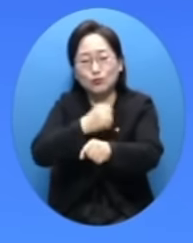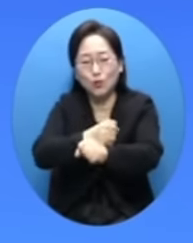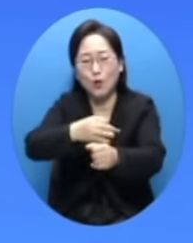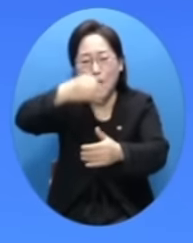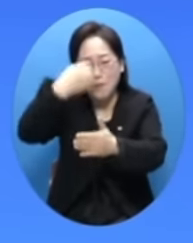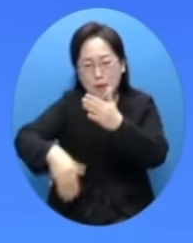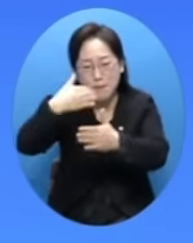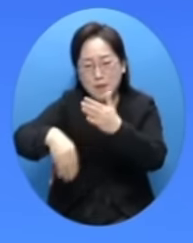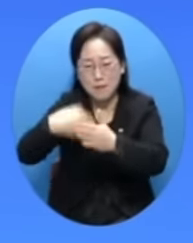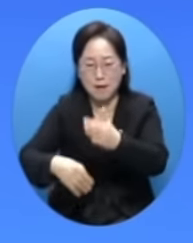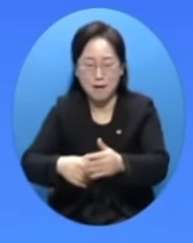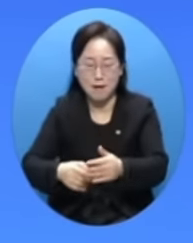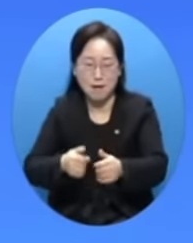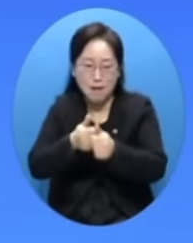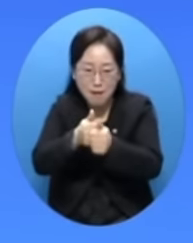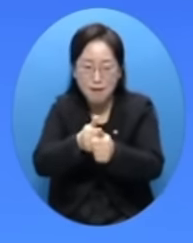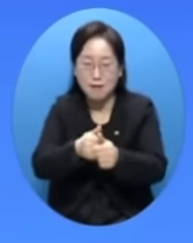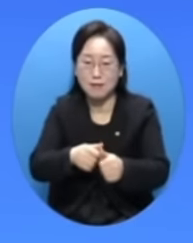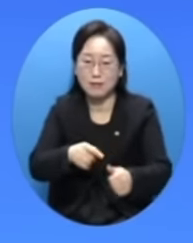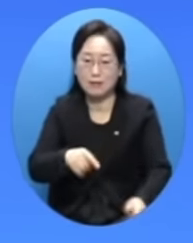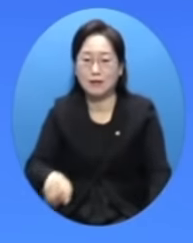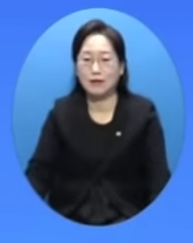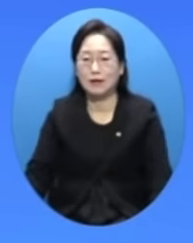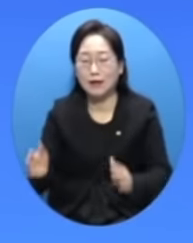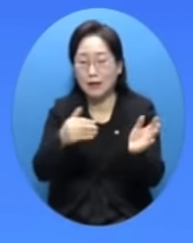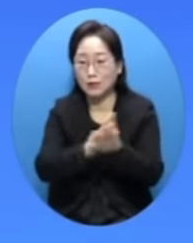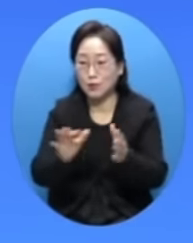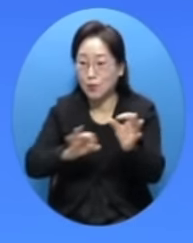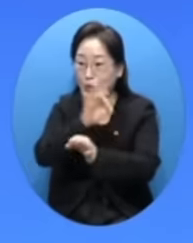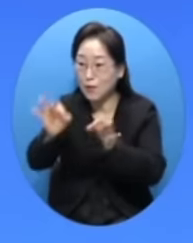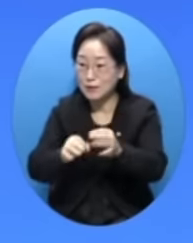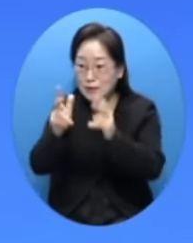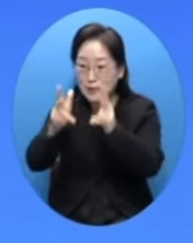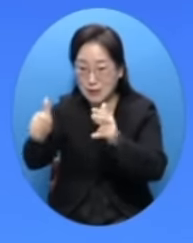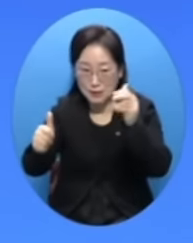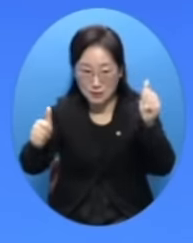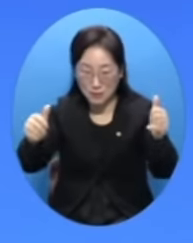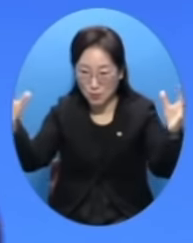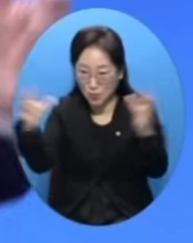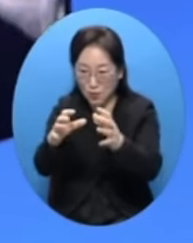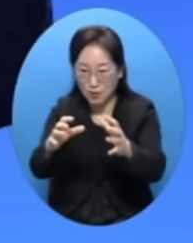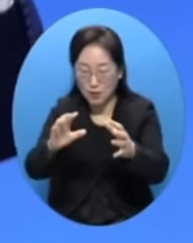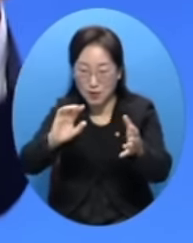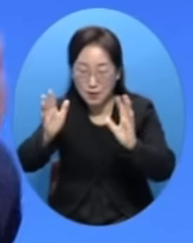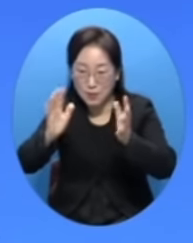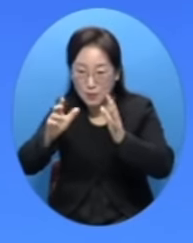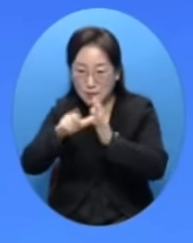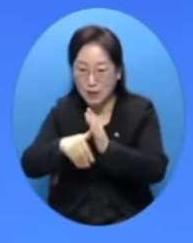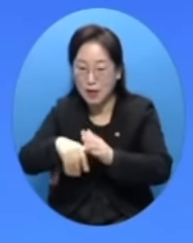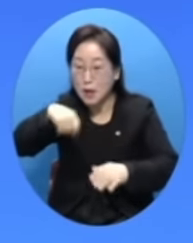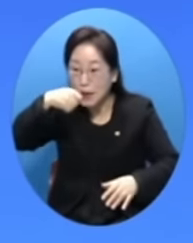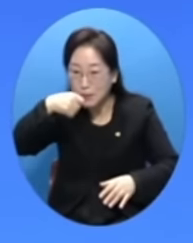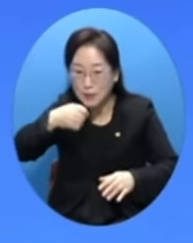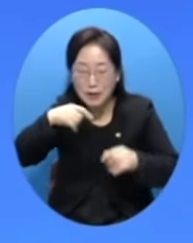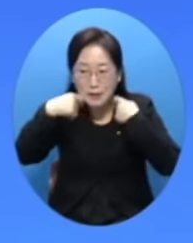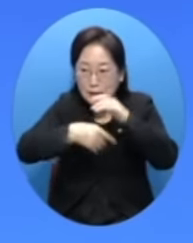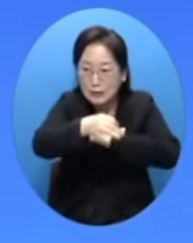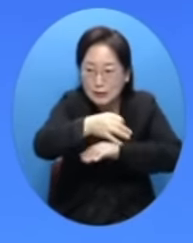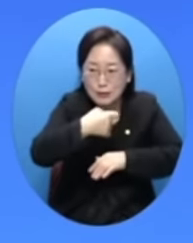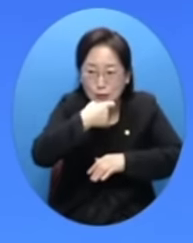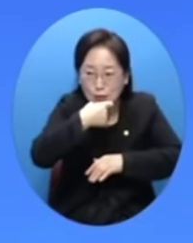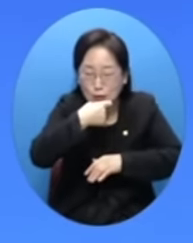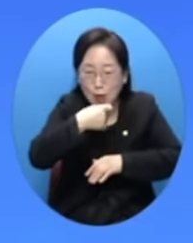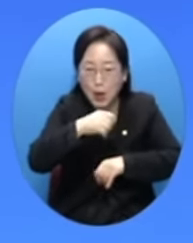그리고 경제인들이 사장들이 모서 식사라고 그러면은 식사값을 안 내려고 좀 일찍 자리에서 나가 나가 가지고 욕을 먹게